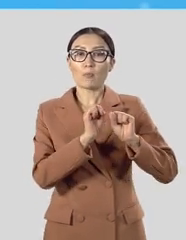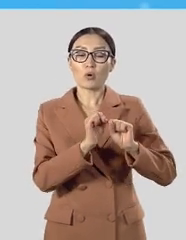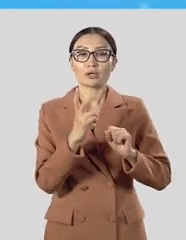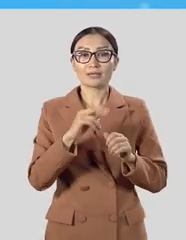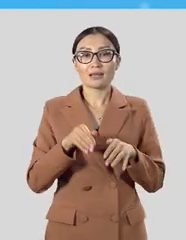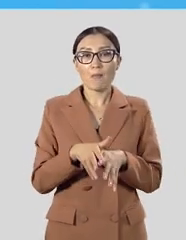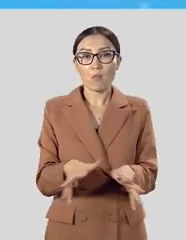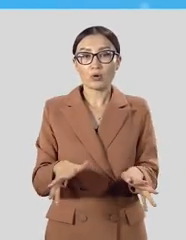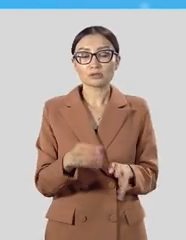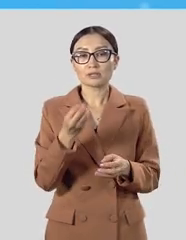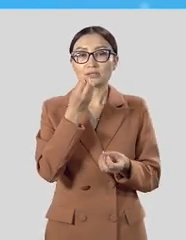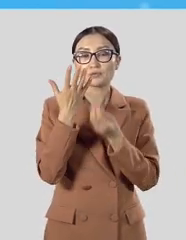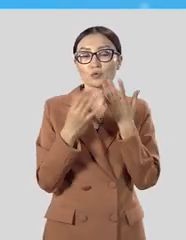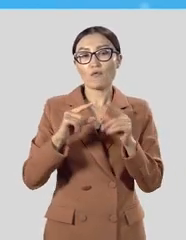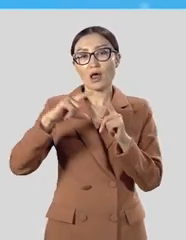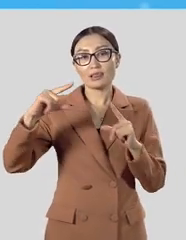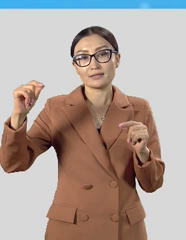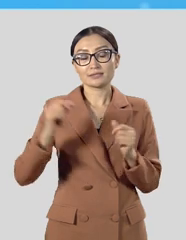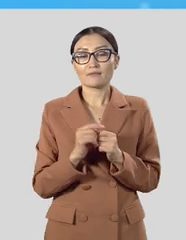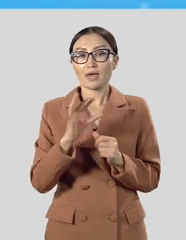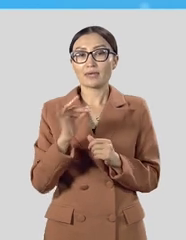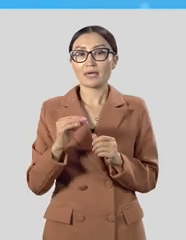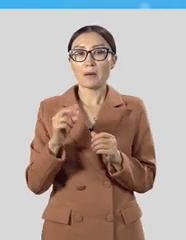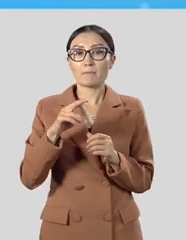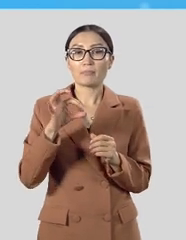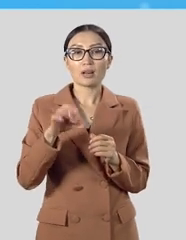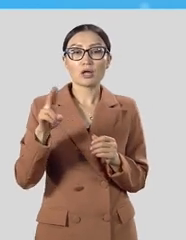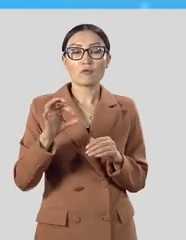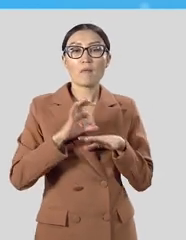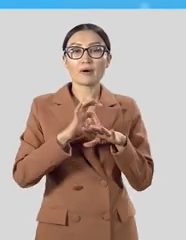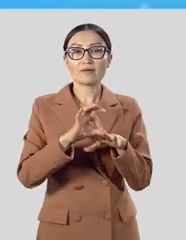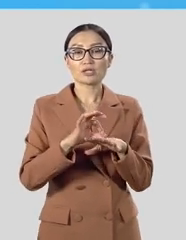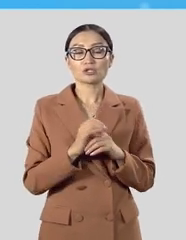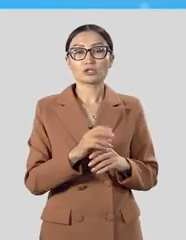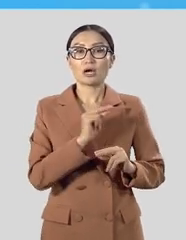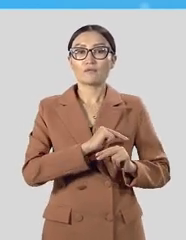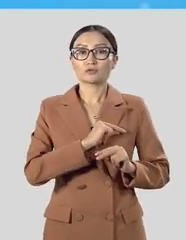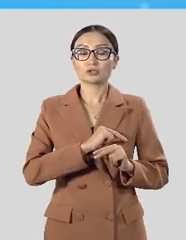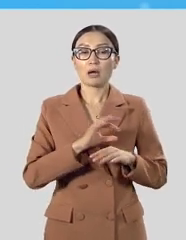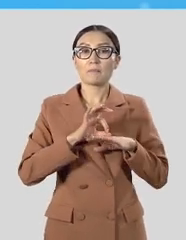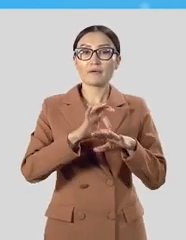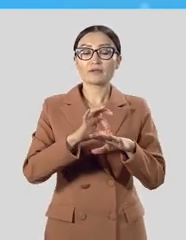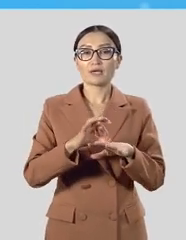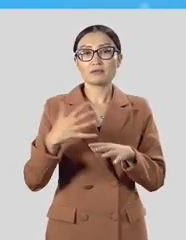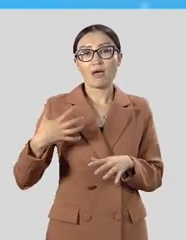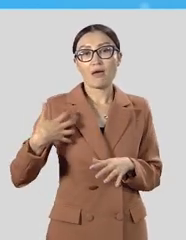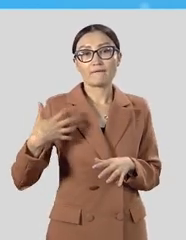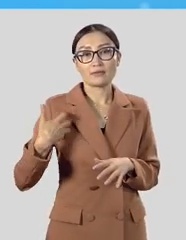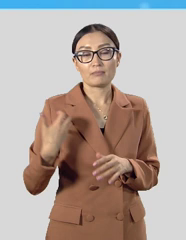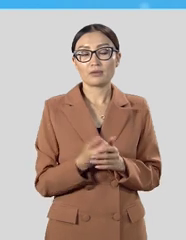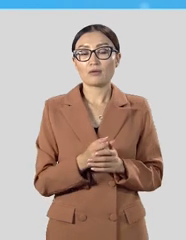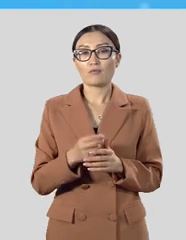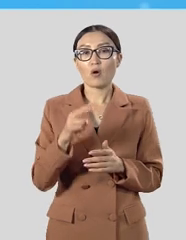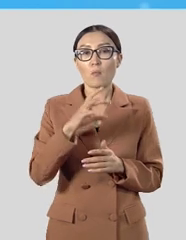почек, цветов, листьев и плодов. Проводящая функция. Проведение органических веществ